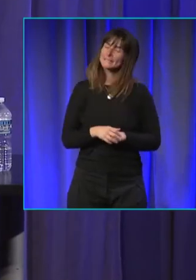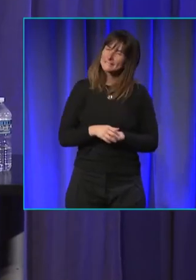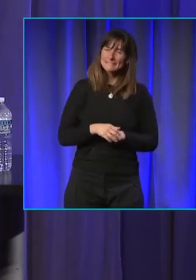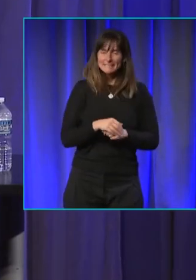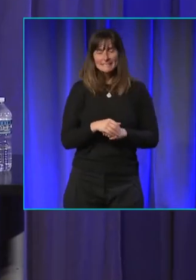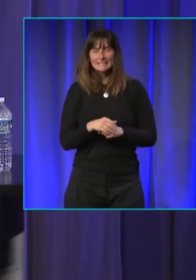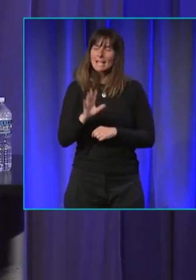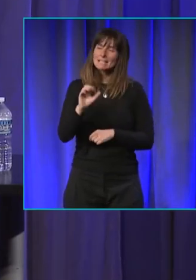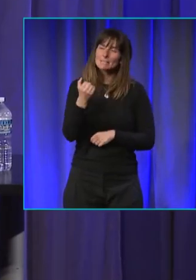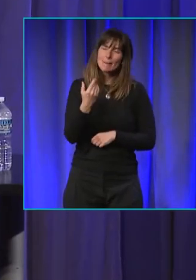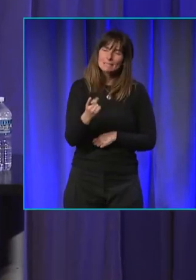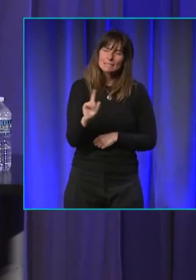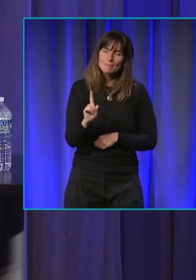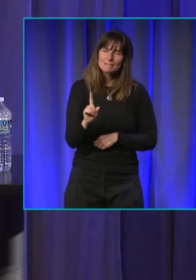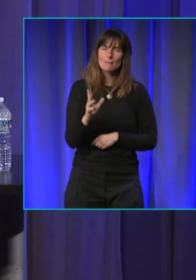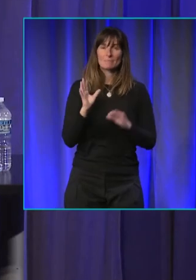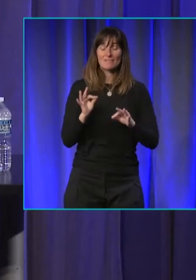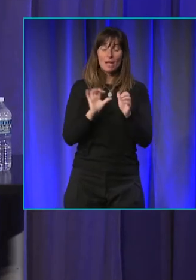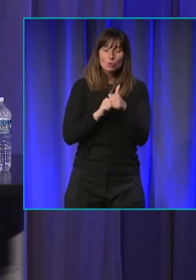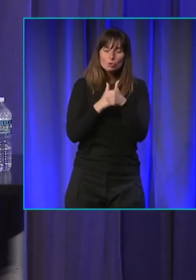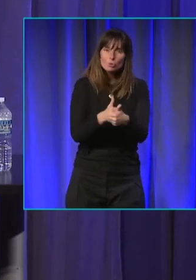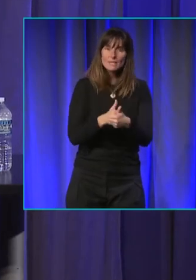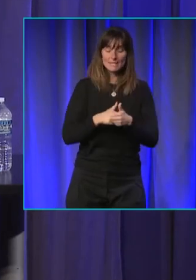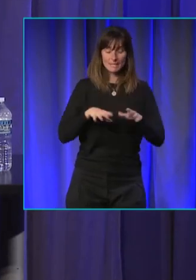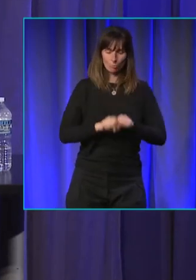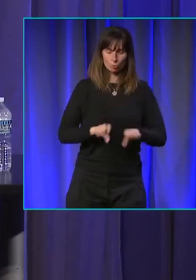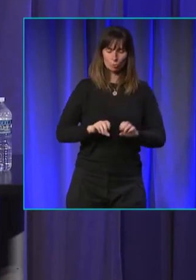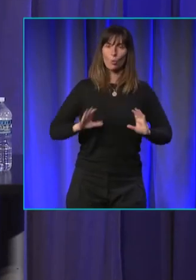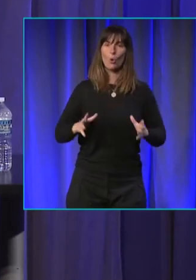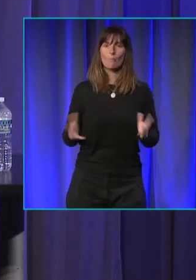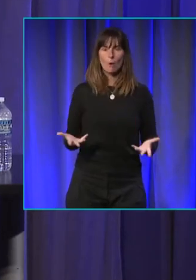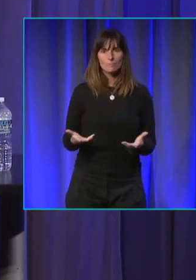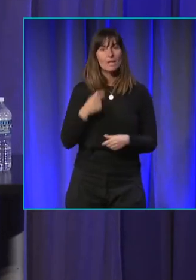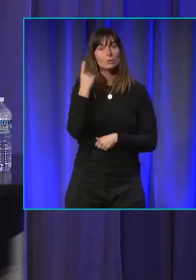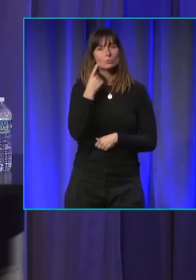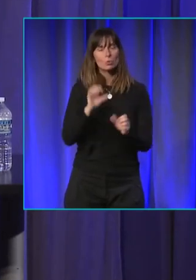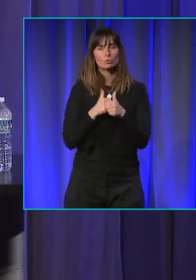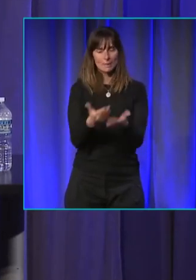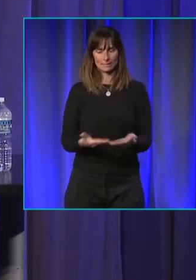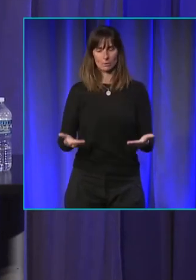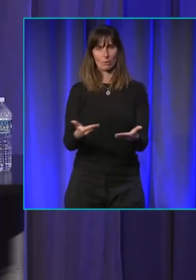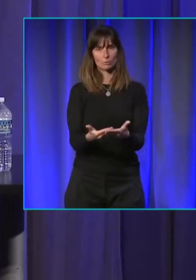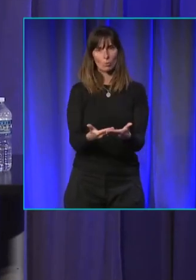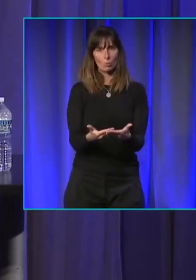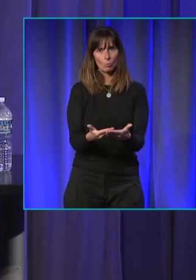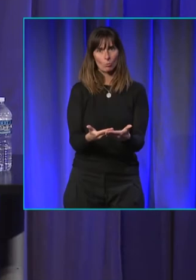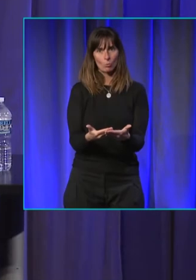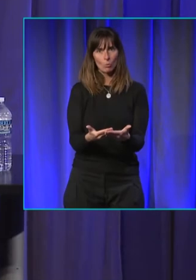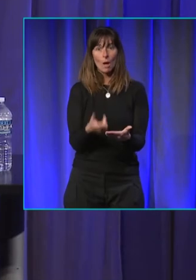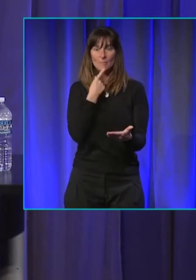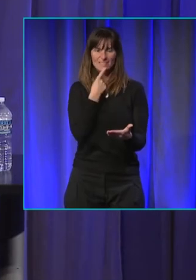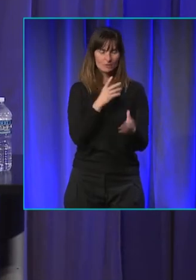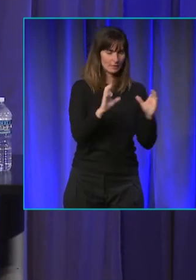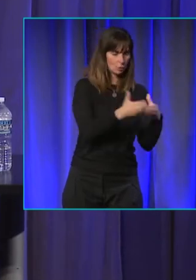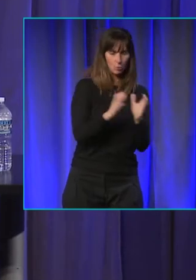rapport à la masse, au travail produit. Si vous voulez. Oui. C'est-à-dire que là, on se met toujours dans des conditions qui nous permet de comparer les